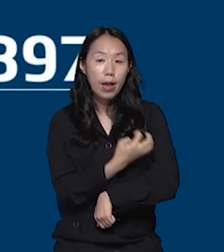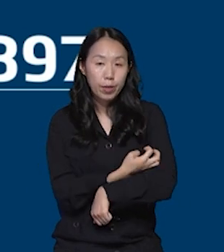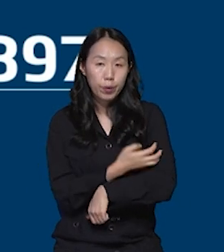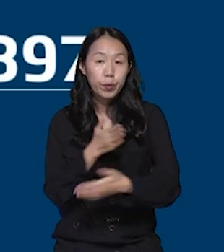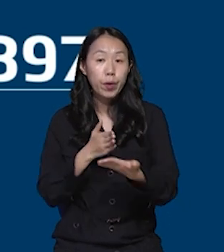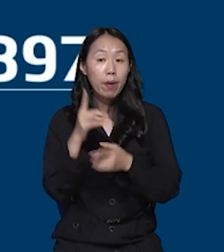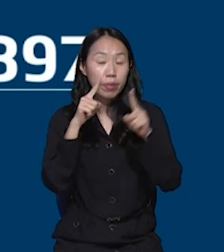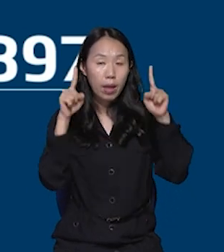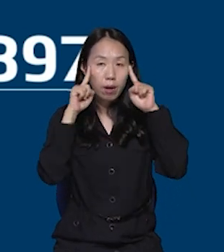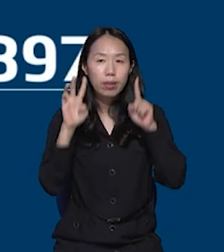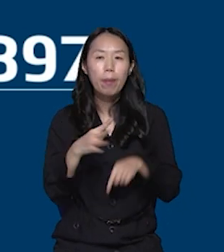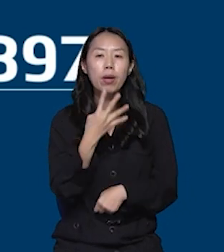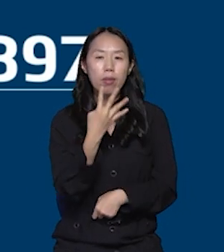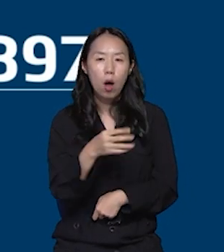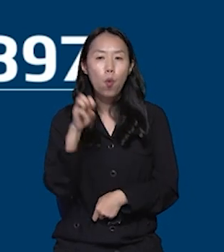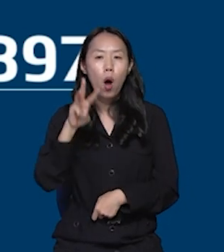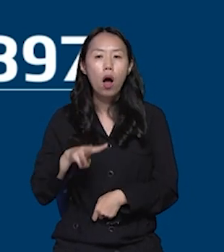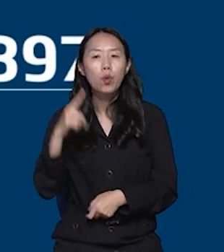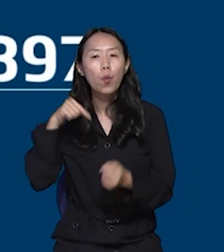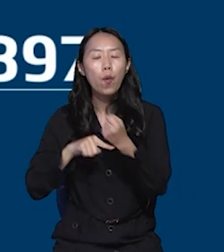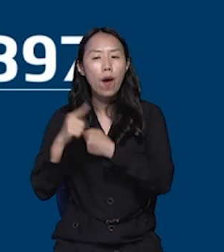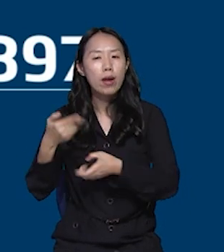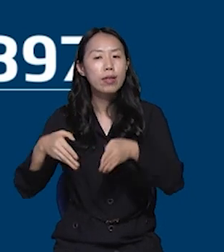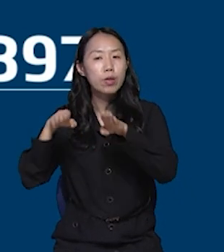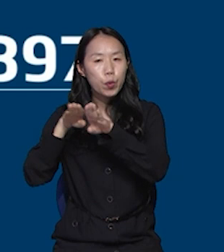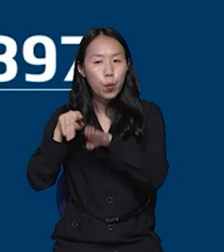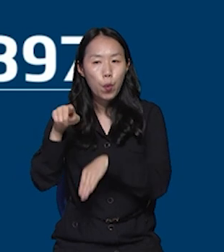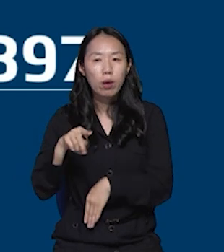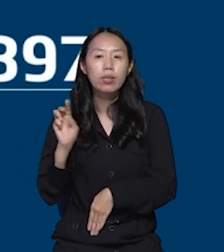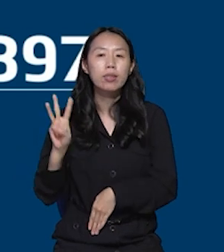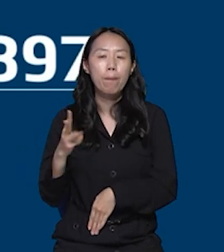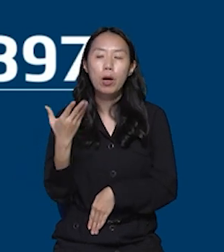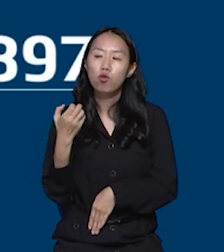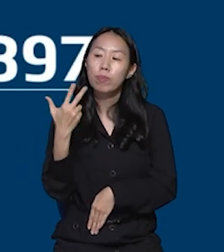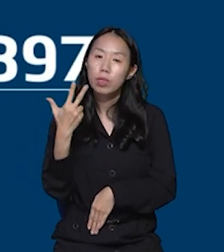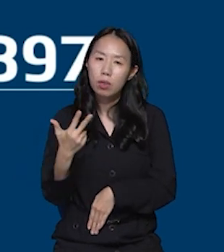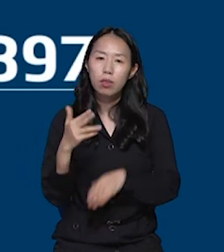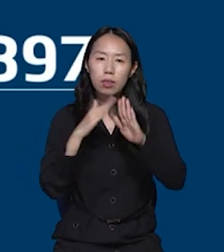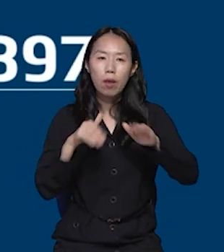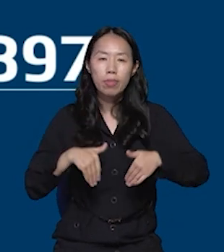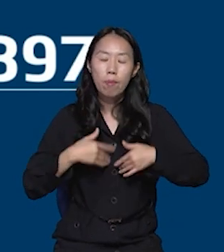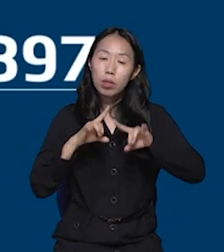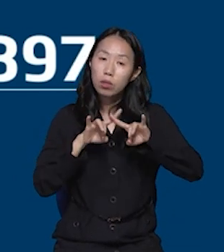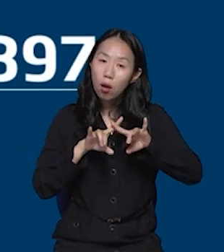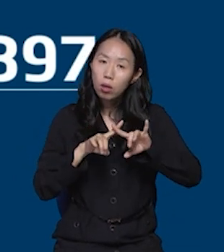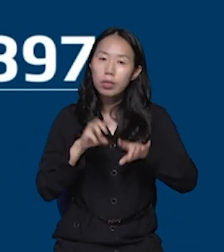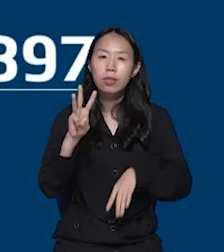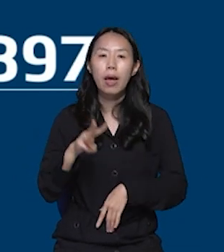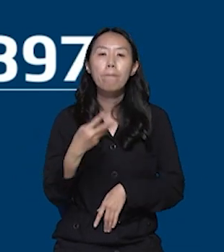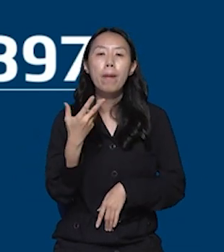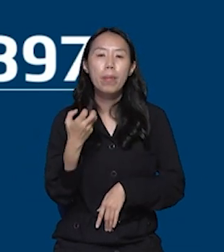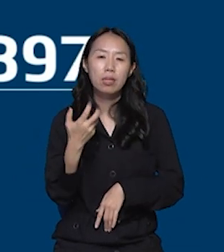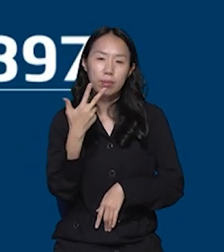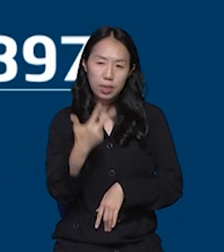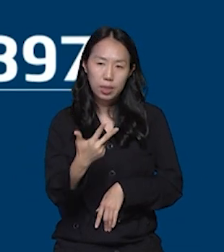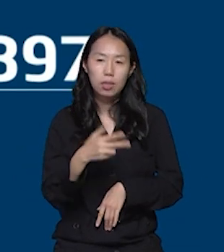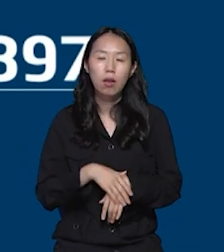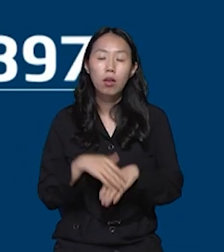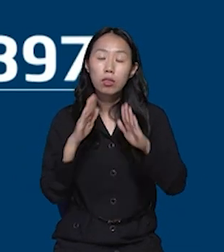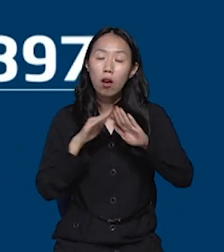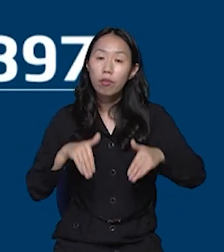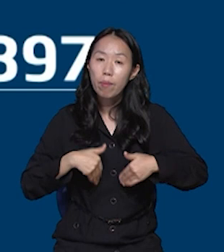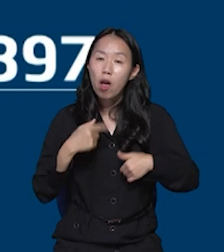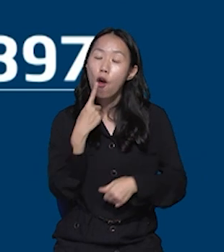공대 44점 광주 과학 기술원 397 전남대 전기공학과 387점